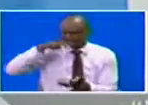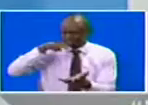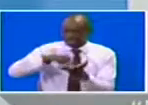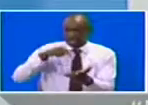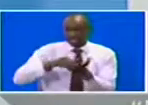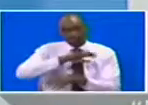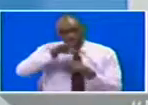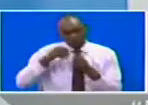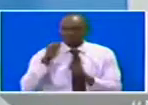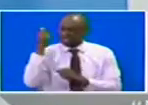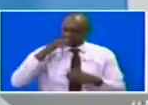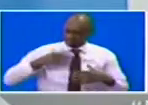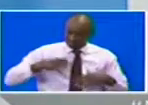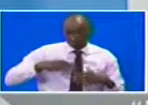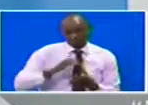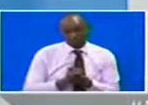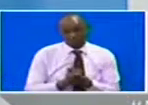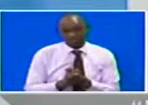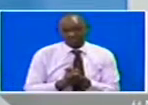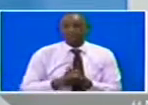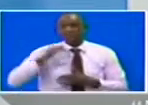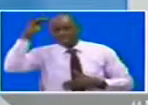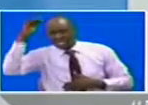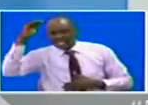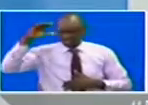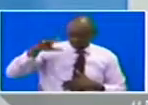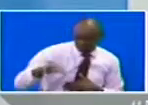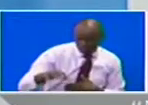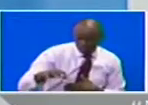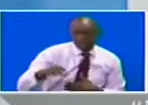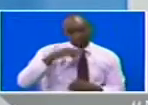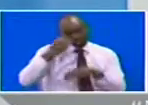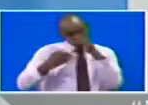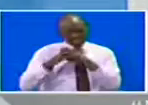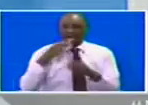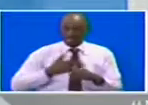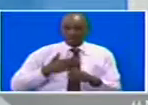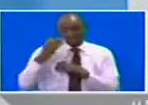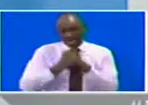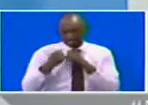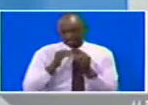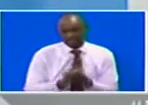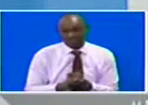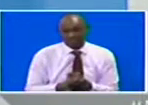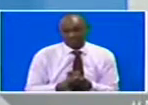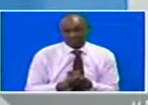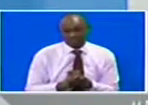Tusimame sote wa Kenya, wakubwa kwa wadogo, tujenge nchi yetu.